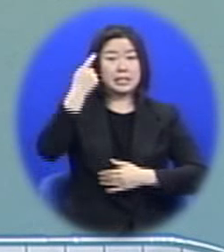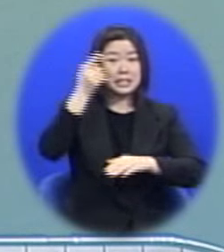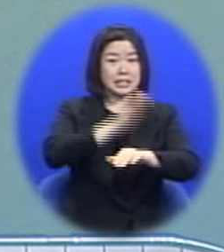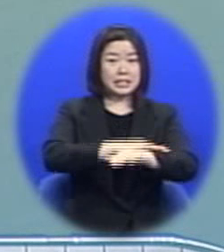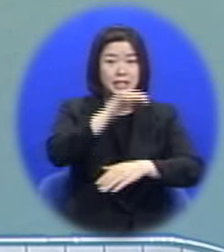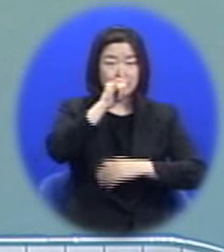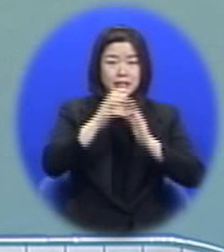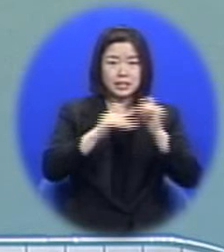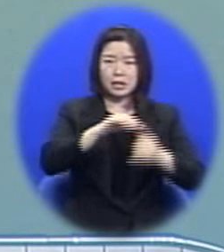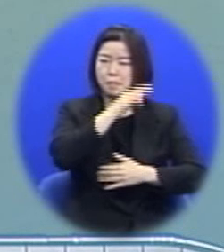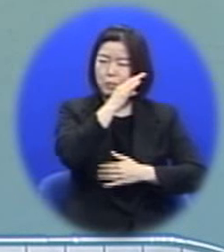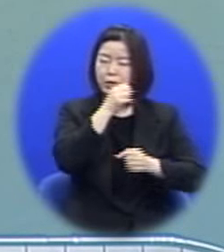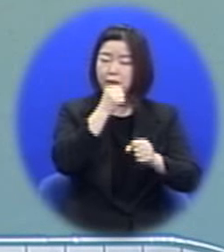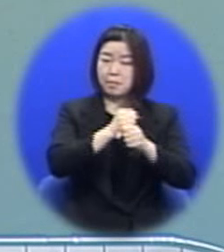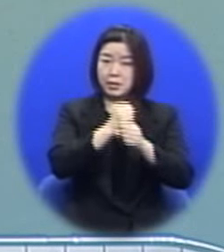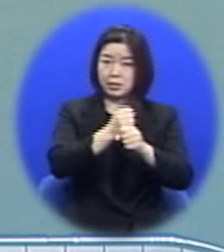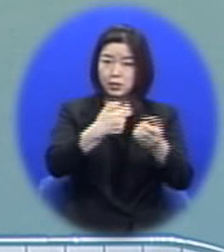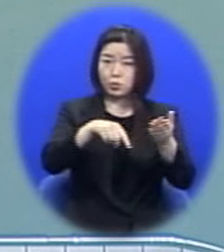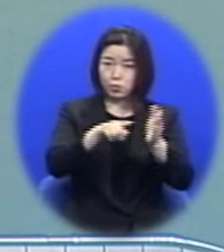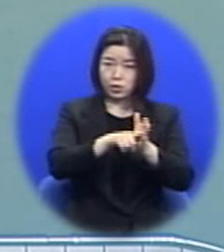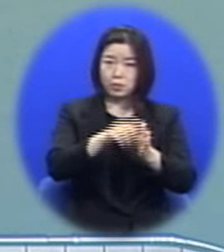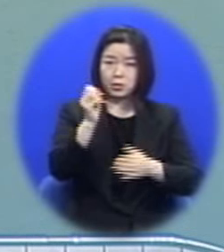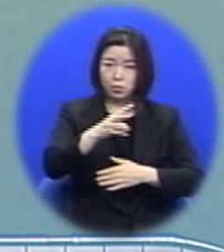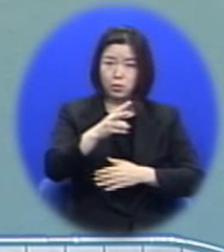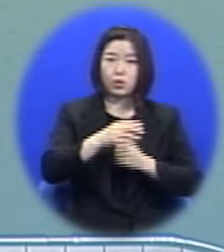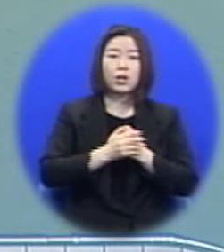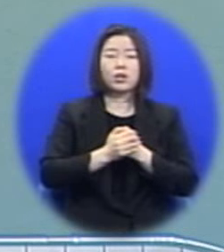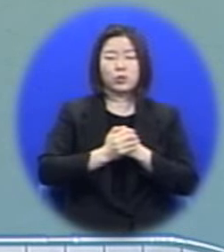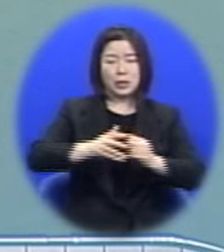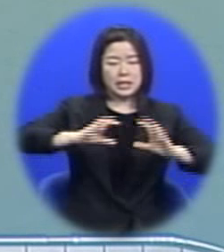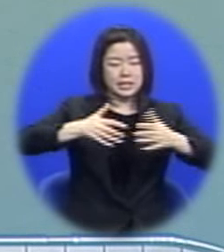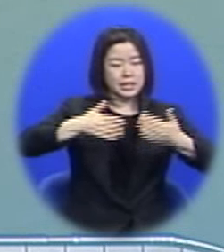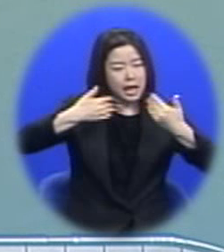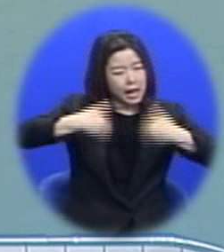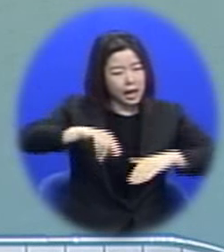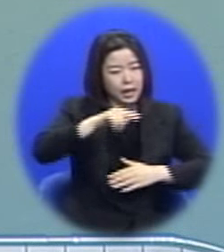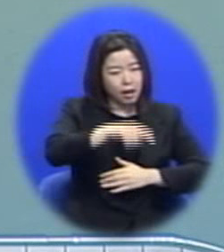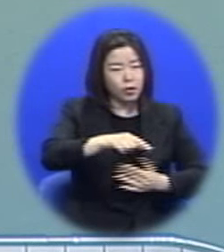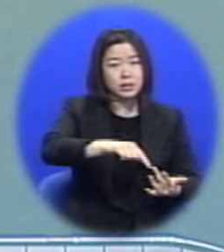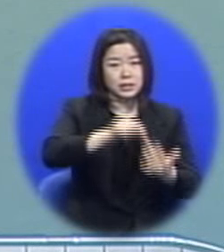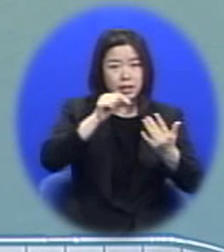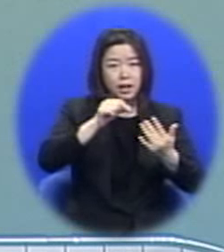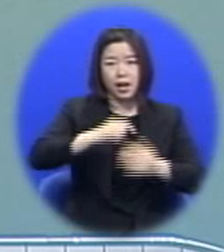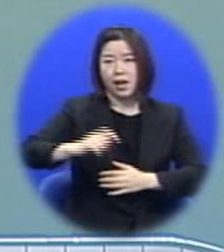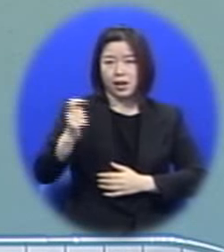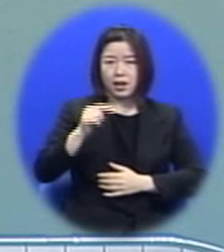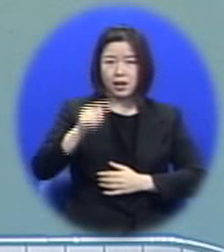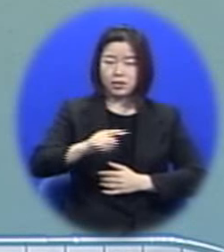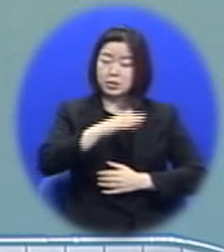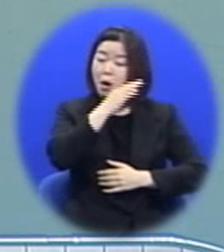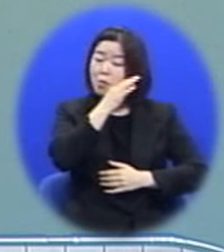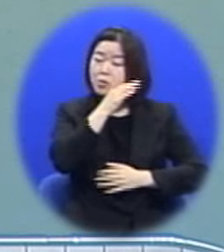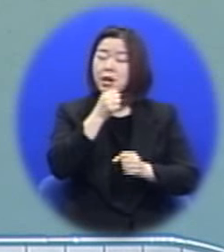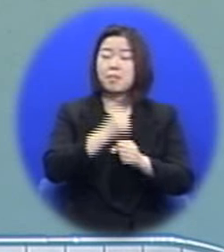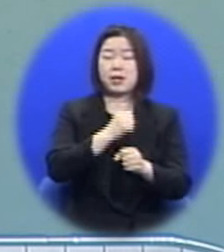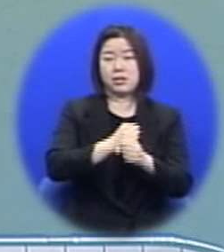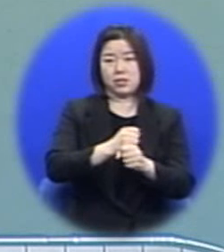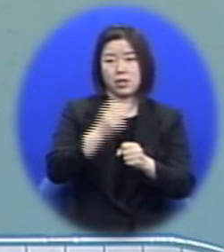있는 자들을 부끄럽게 하려 하시고 세상에 약한 것들을 택하사 강한 것들을 부끄럽게 하려